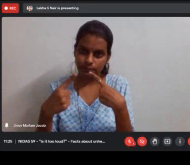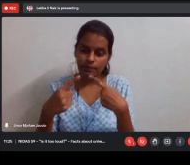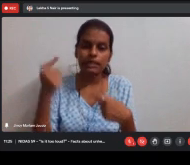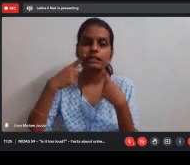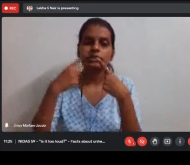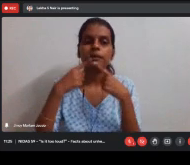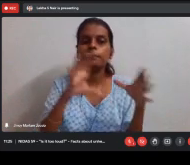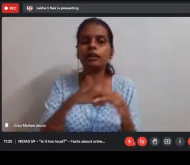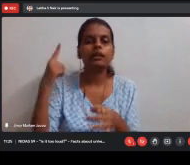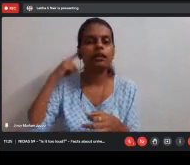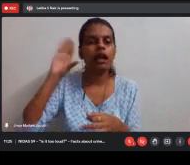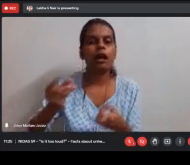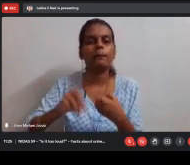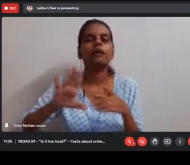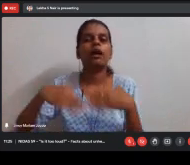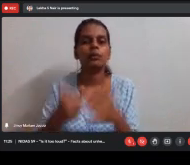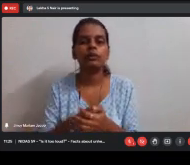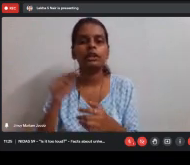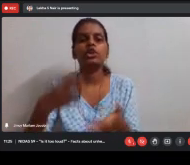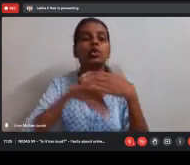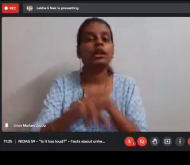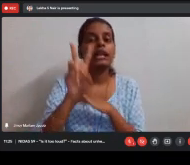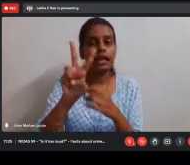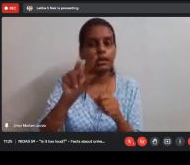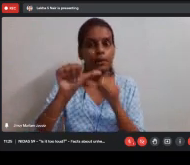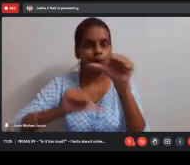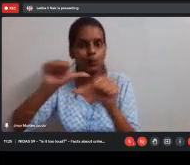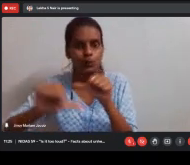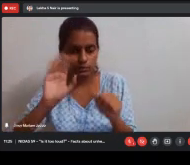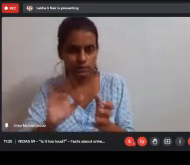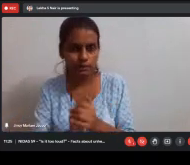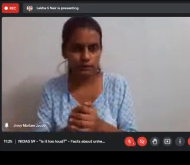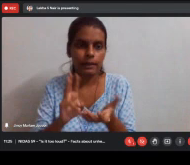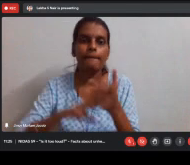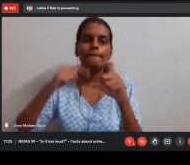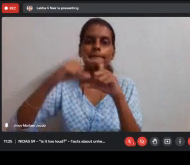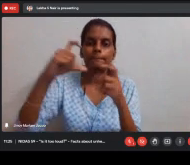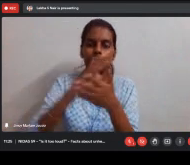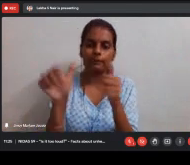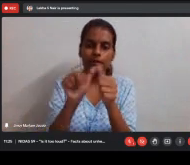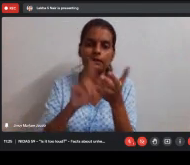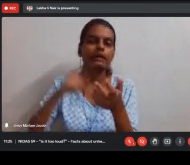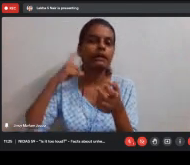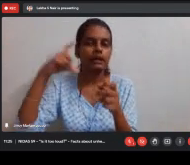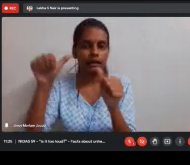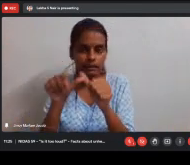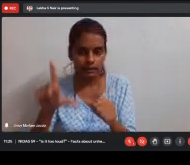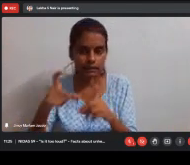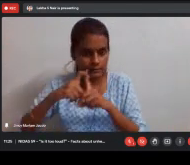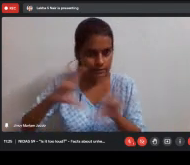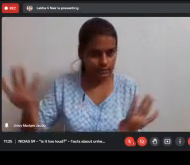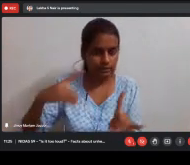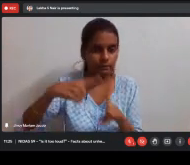ഇനി എങ്ങനെയാണ് നമ്മളുടെ ശബ്ദം കേൾവി, ഈ നമ്മൾ കേൾക്കുന്നത് ശബ്ദമാണ്, നമുക്ക് കേൾവി കുറവ് ഉണ്ടാക്കുന്നത് ശബ്ദമാണ്. അപ്പൊ